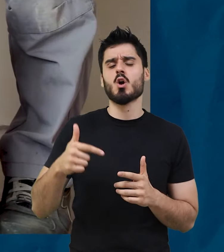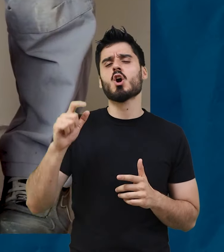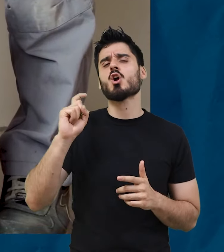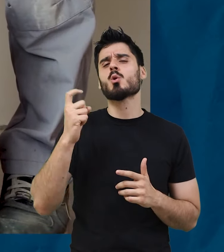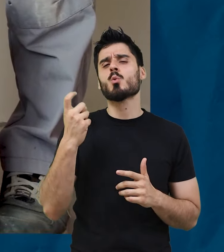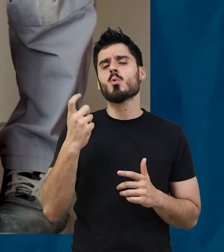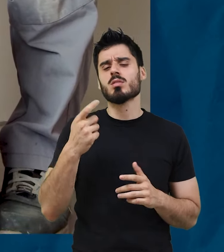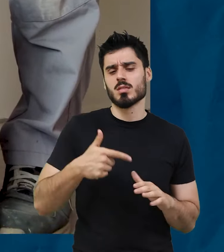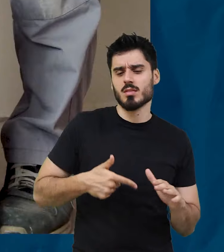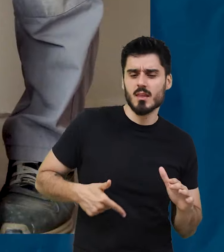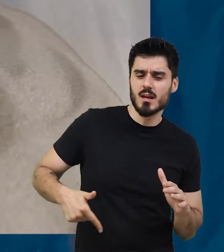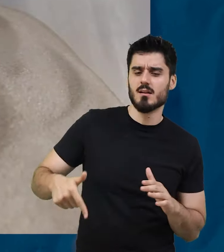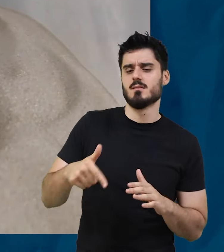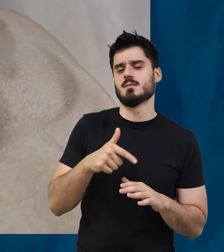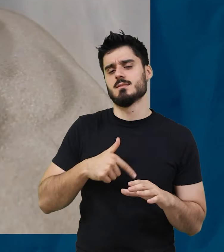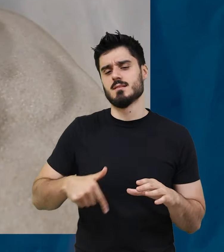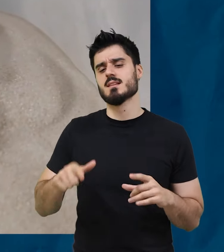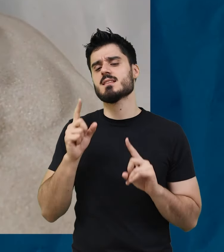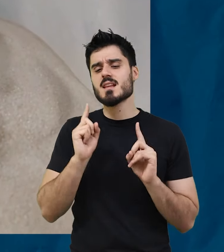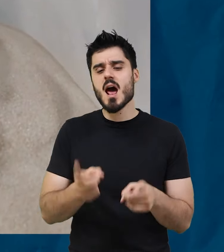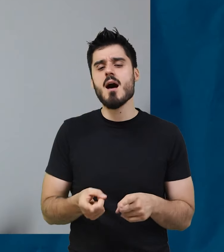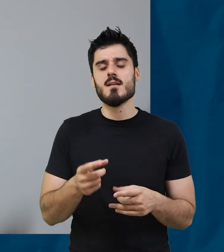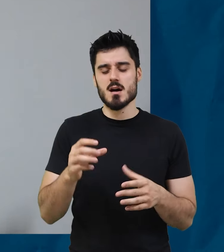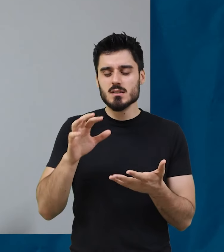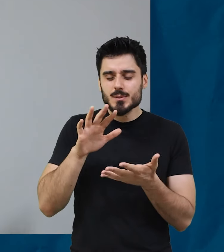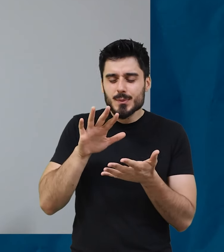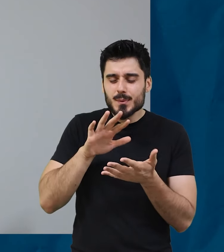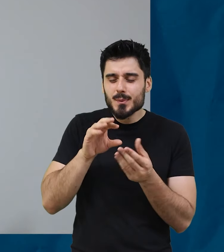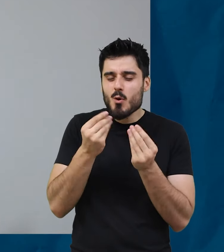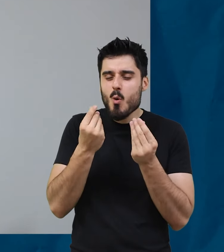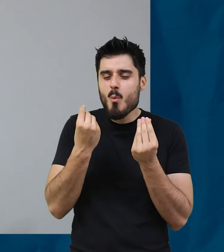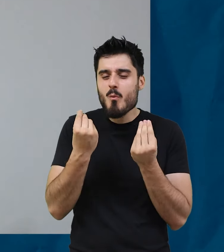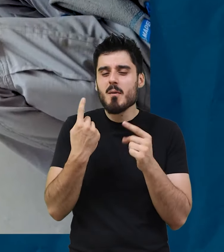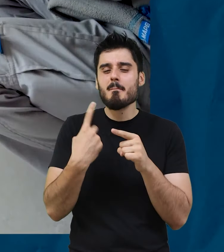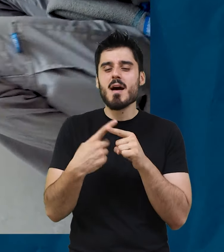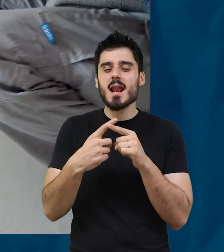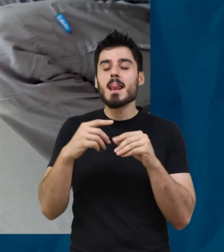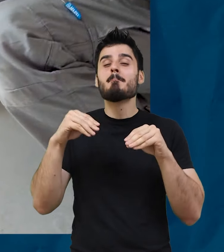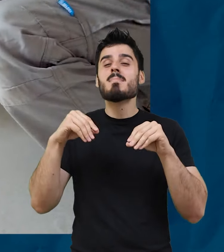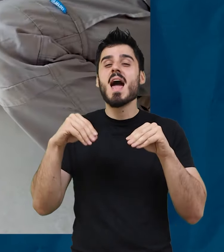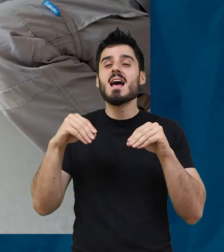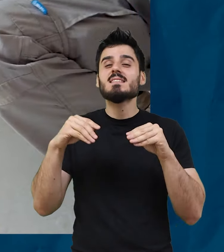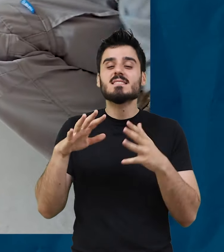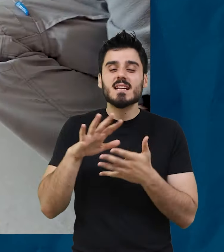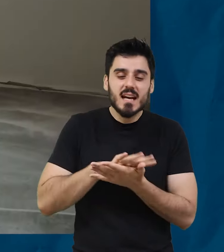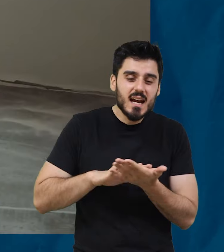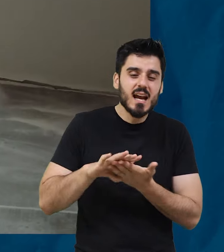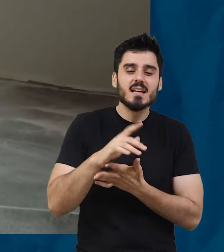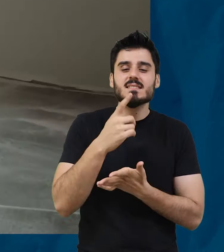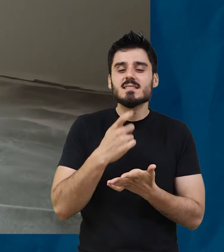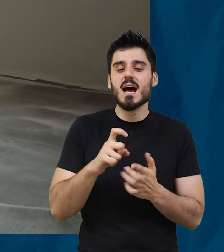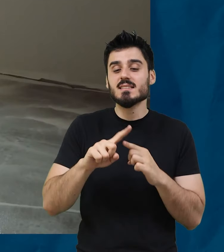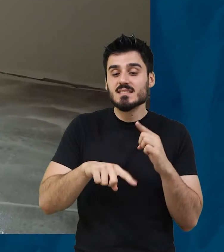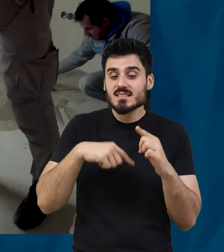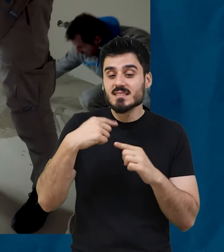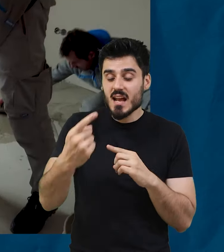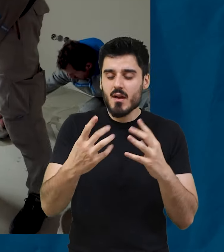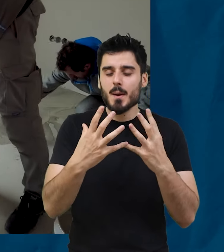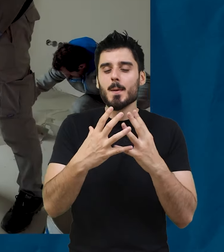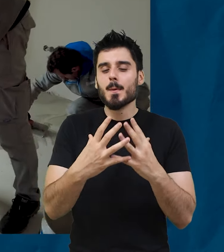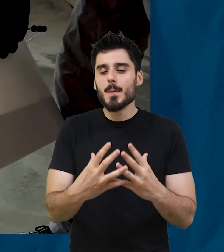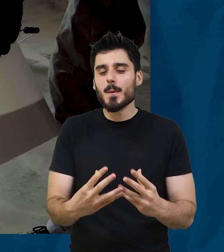грунт Primer SN, който трябва да бъде обилно наситен с подходящ кварцов пясък, така че да се осигури последваща